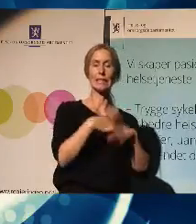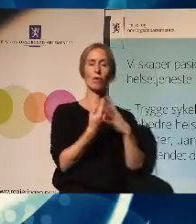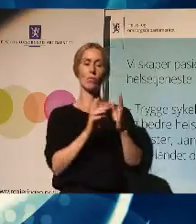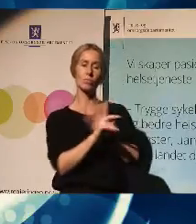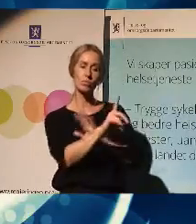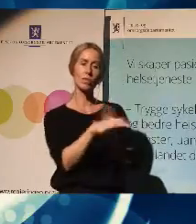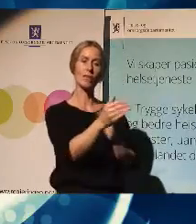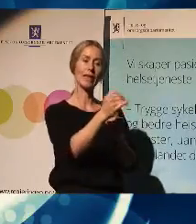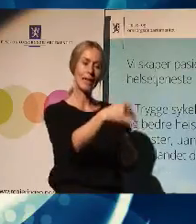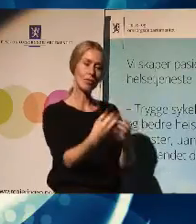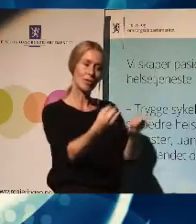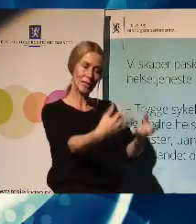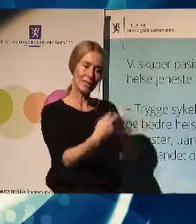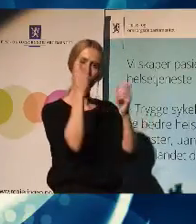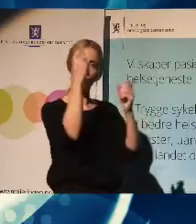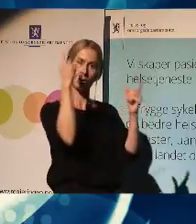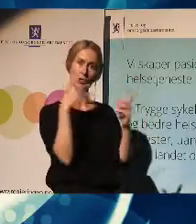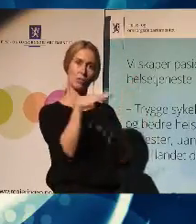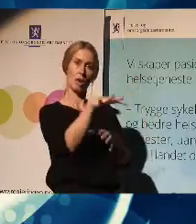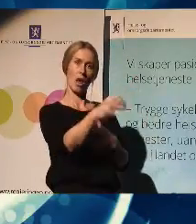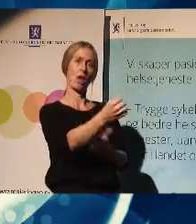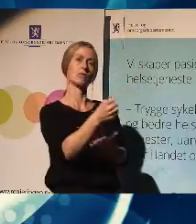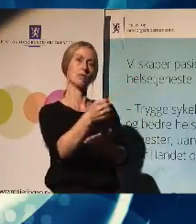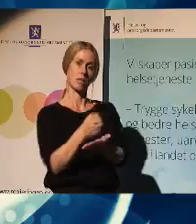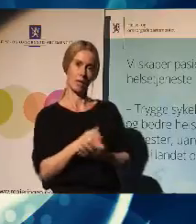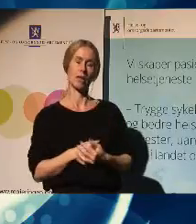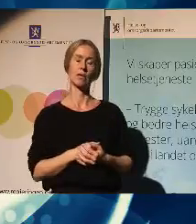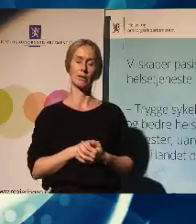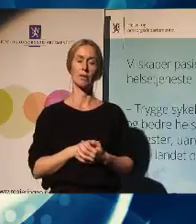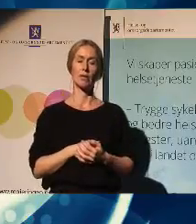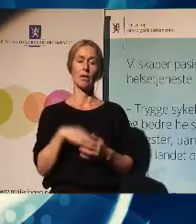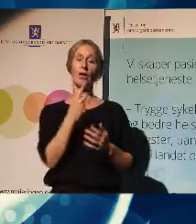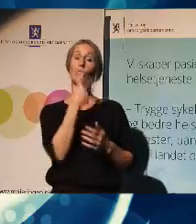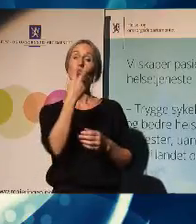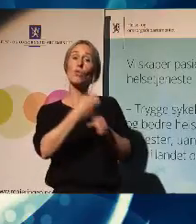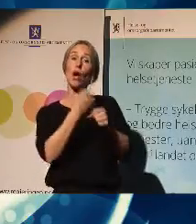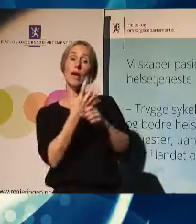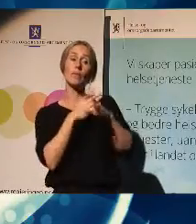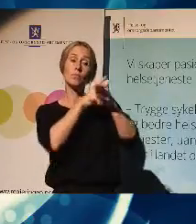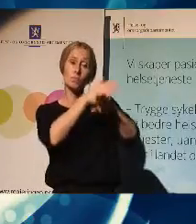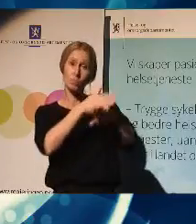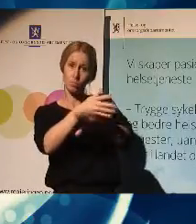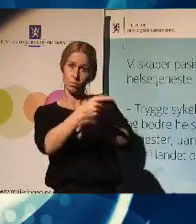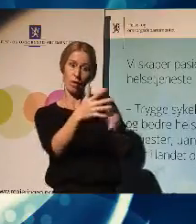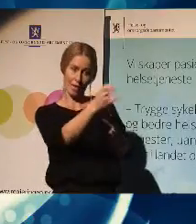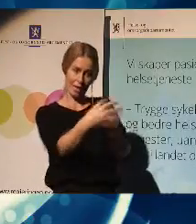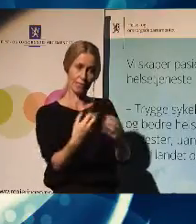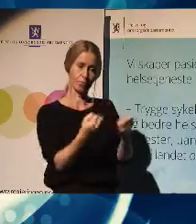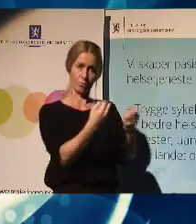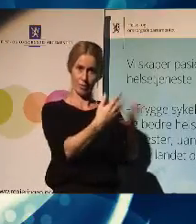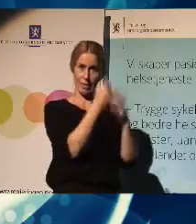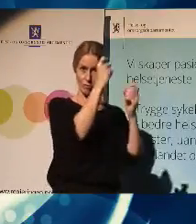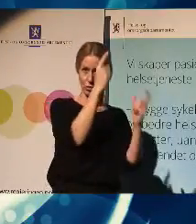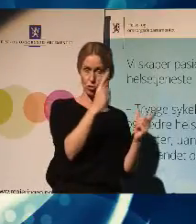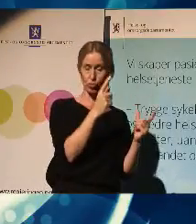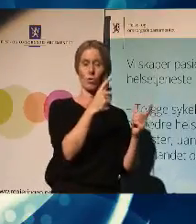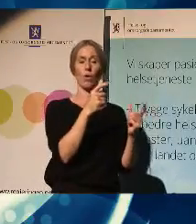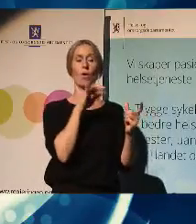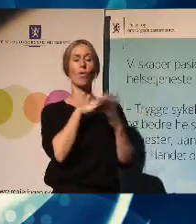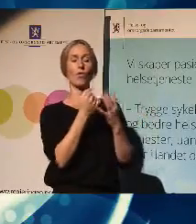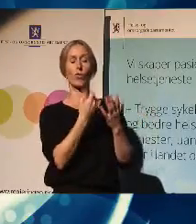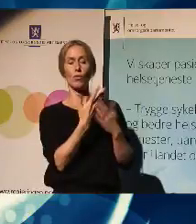avdelingen og gi informasjon til de ansatte. Vi var i avdelingen to ganger for å gi informasjon, for å rekke